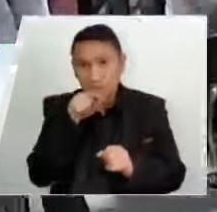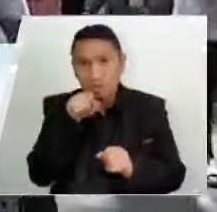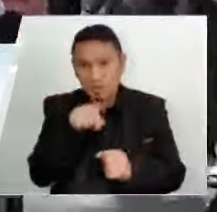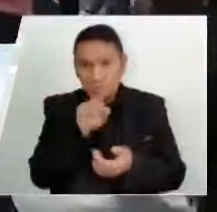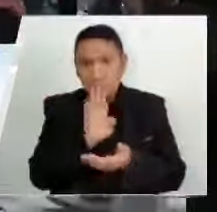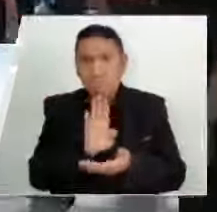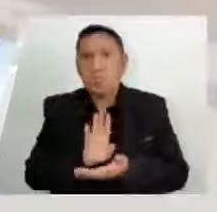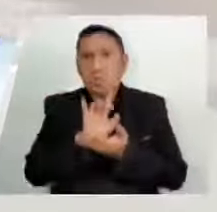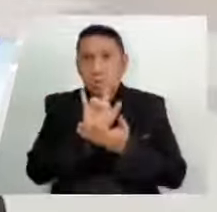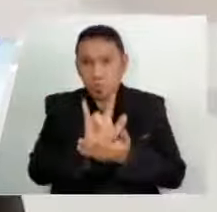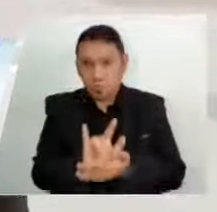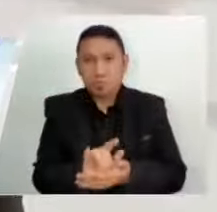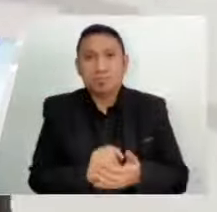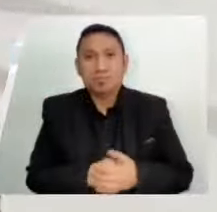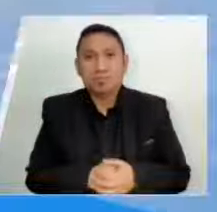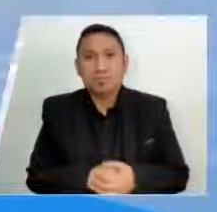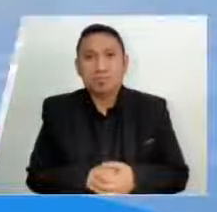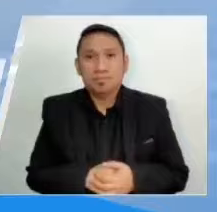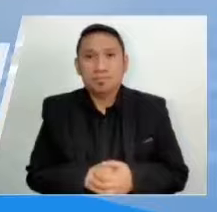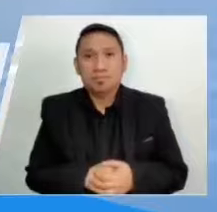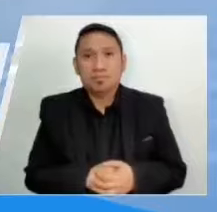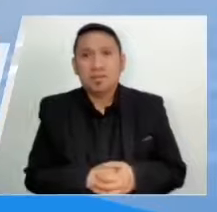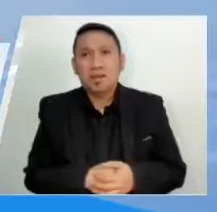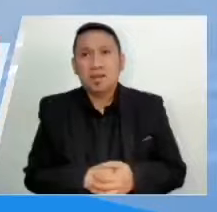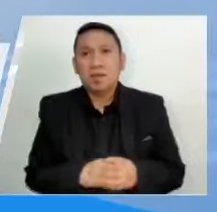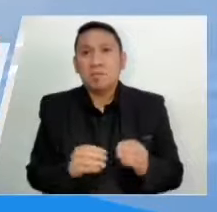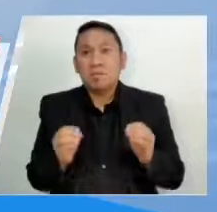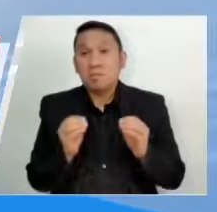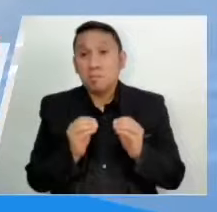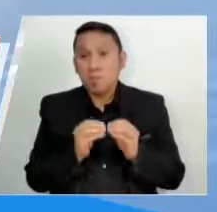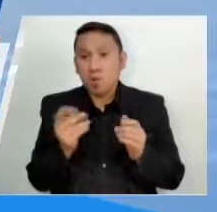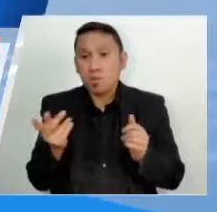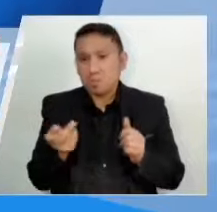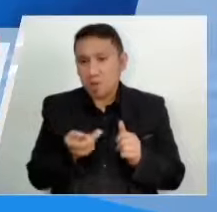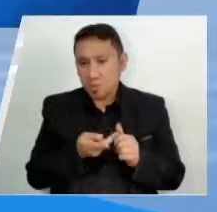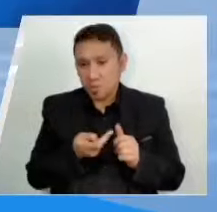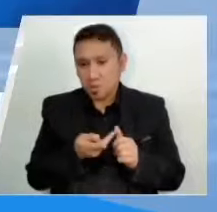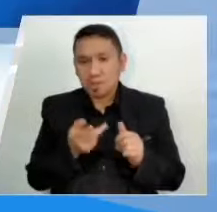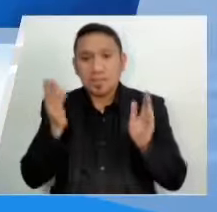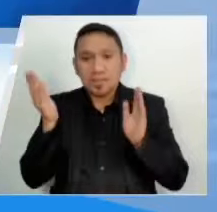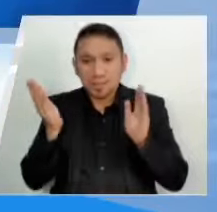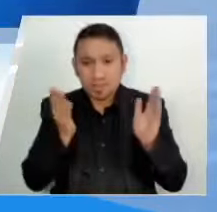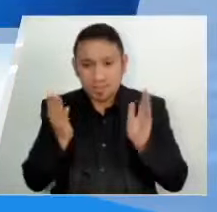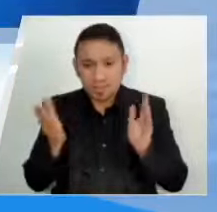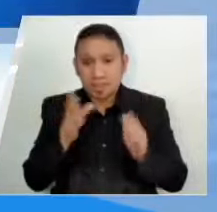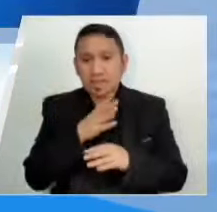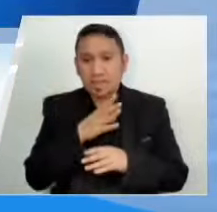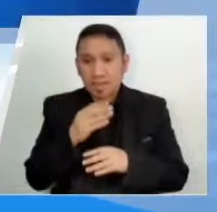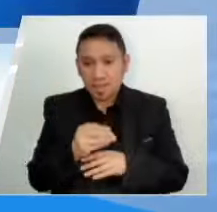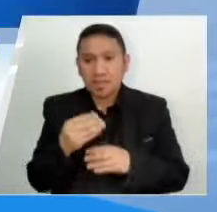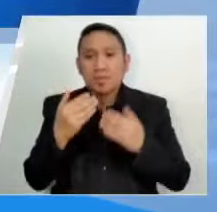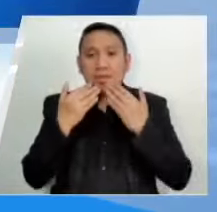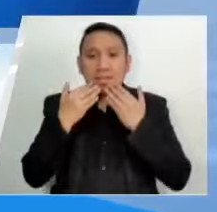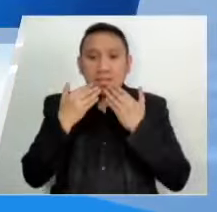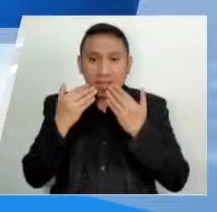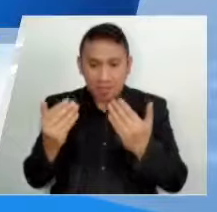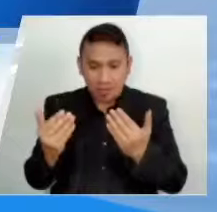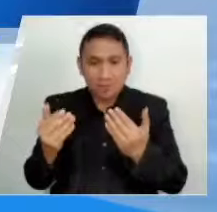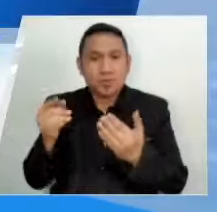ang mag-asawa. Mas priority po namin yung paglilingkod at pagpapasalamat sa ating mahal na Panginoon kaysa